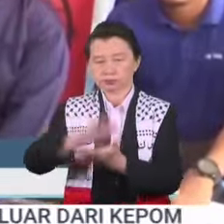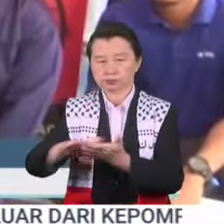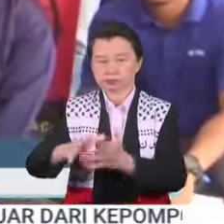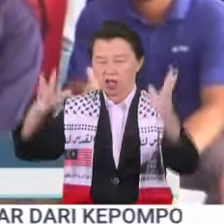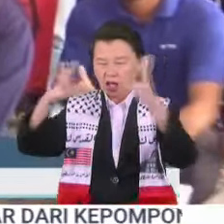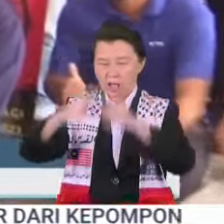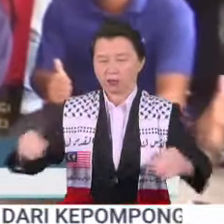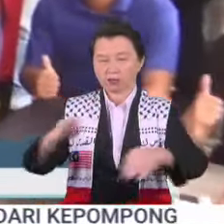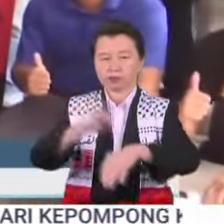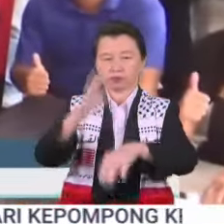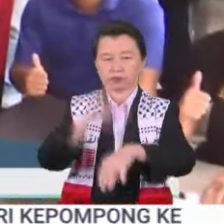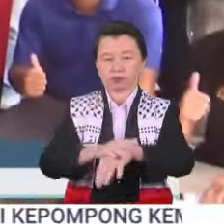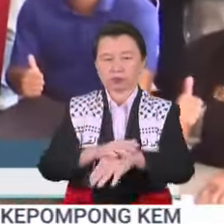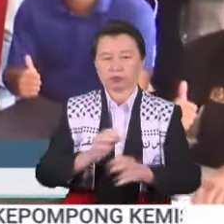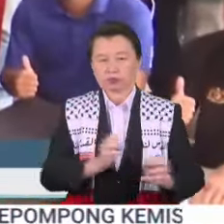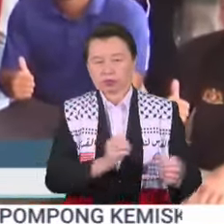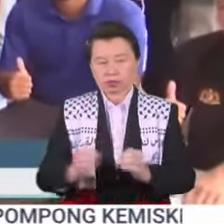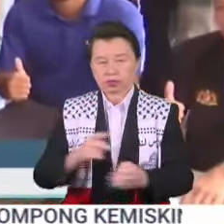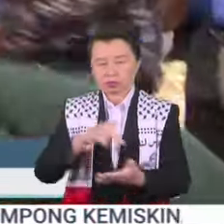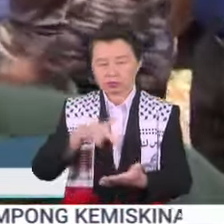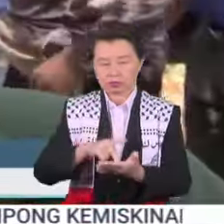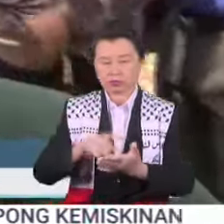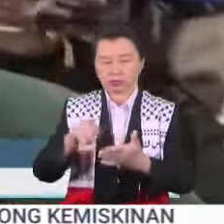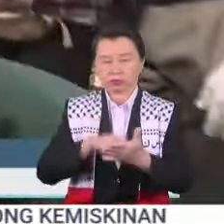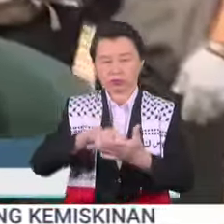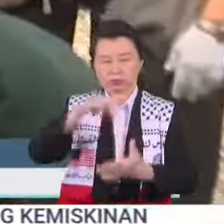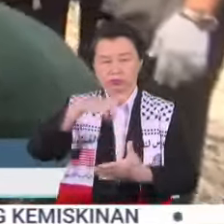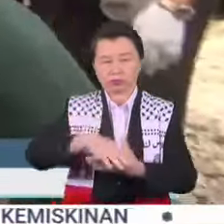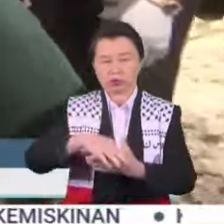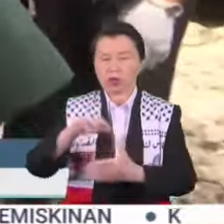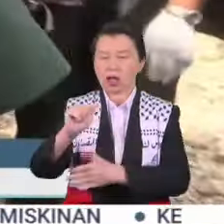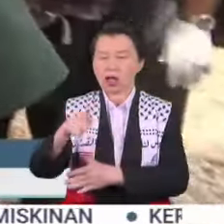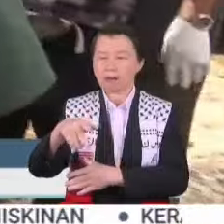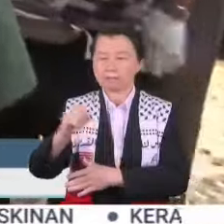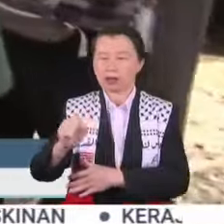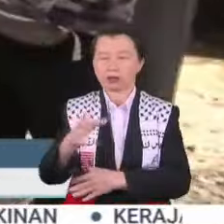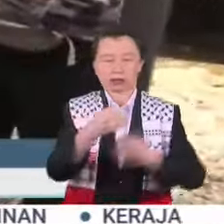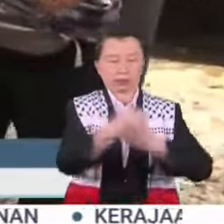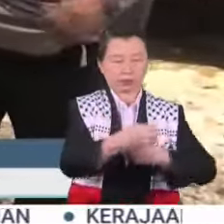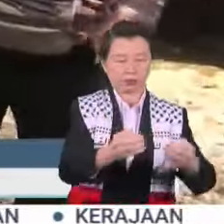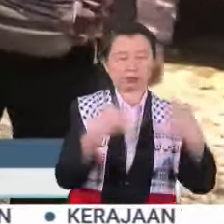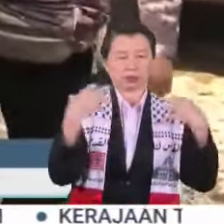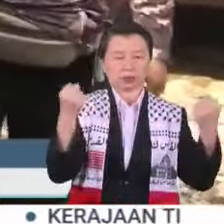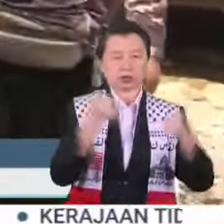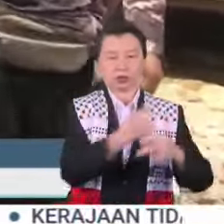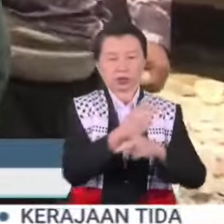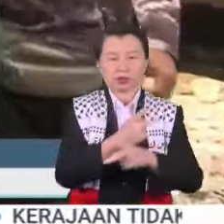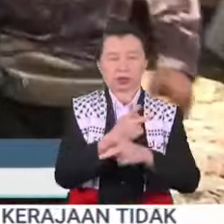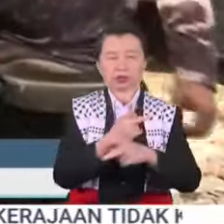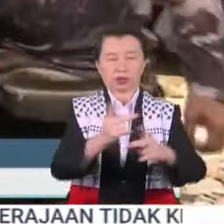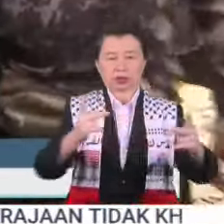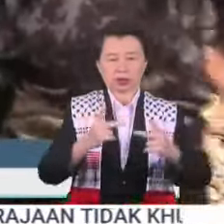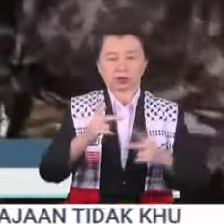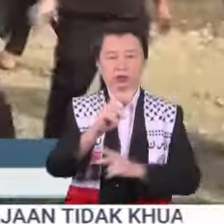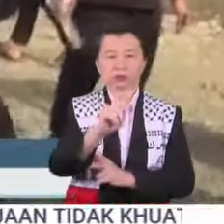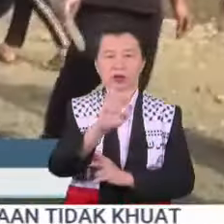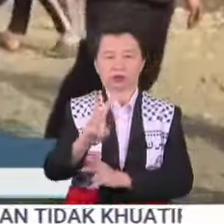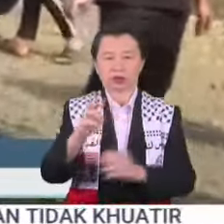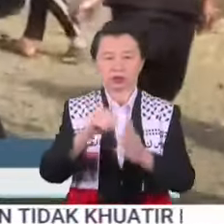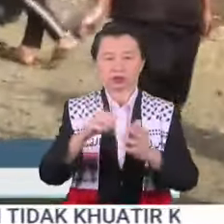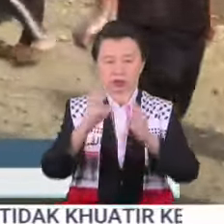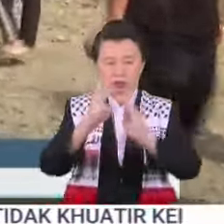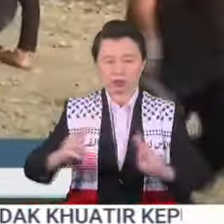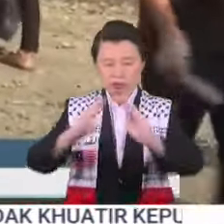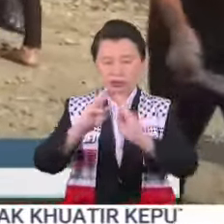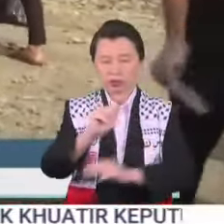Aedes, anjuran pusat daerah mengundi PDM 1 Apas dan pejabat kesihatan kawasan Tawau di perkarangan